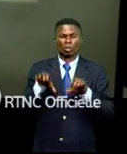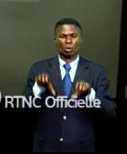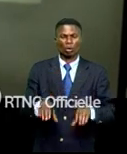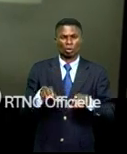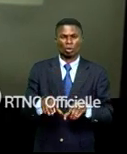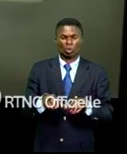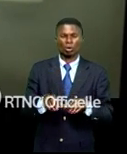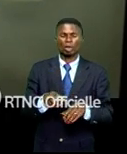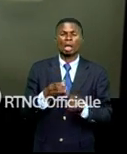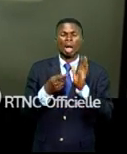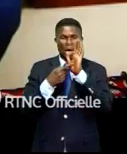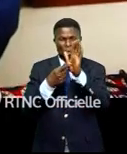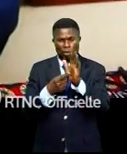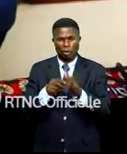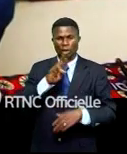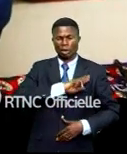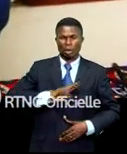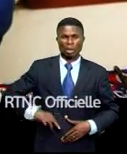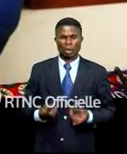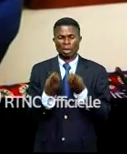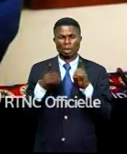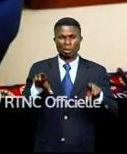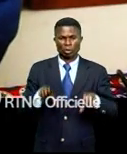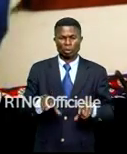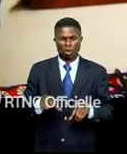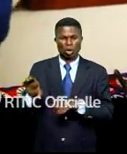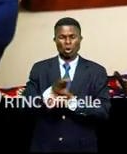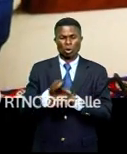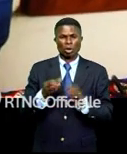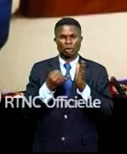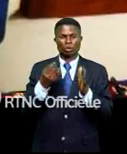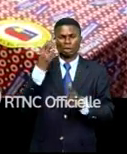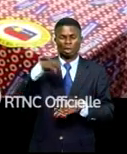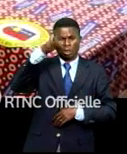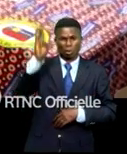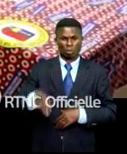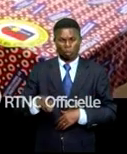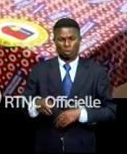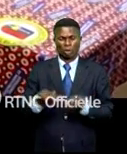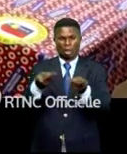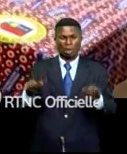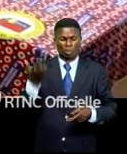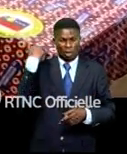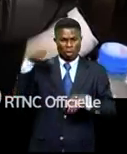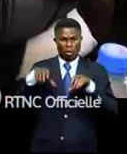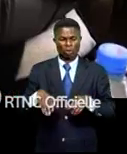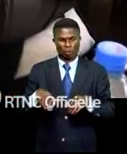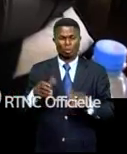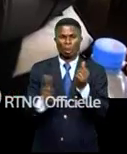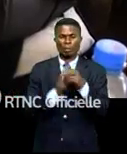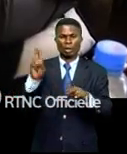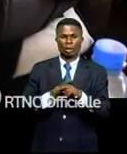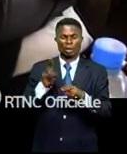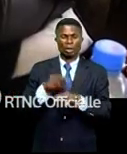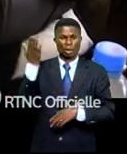exposé, il a démontré que la République démocratique du Congo occupe 62% du bassin du Congo. Quant aux usagers de l'eau, il